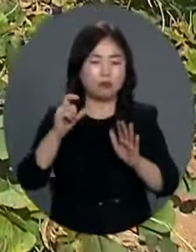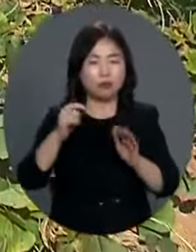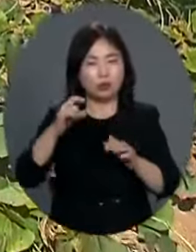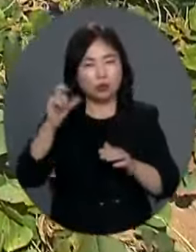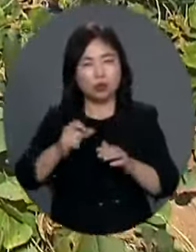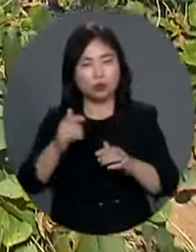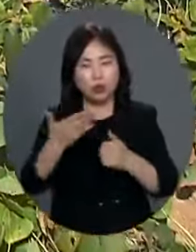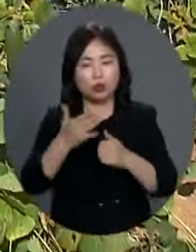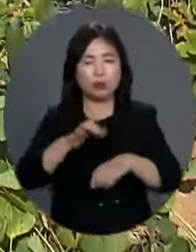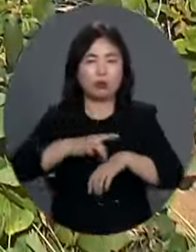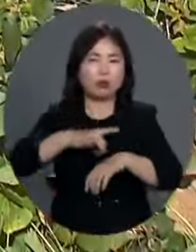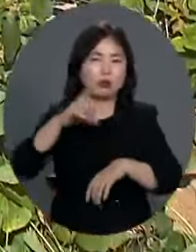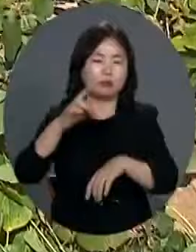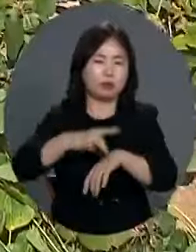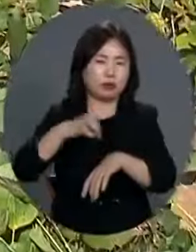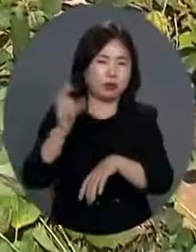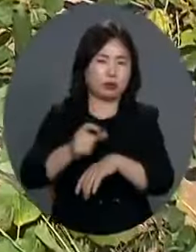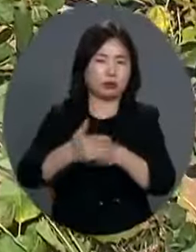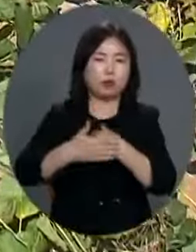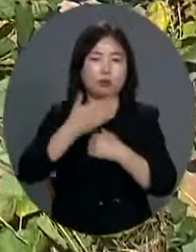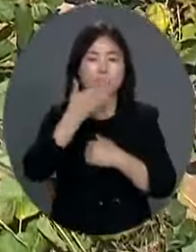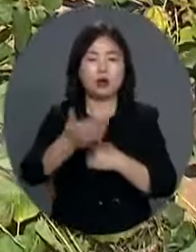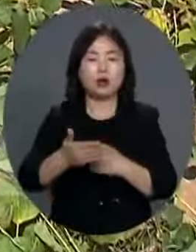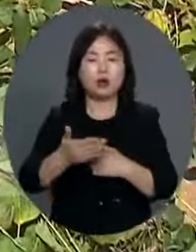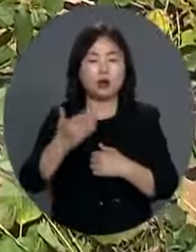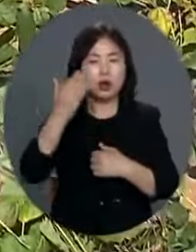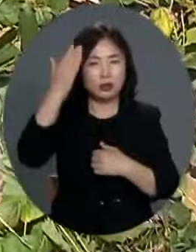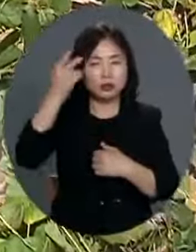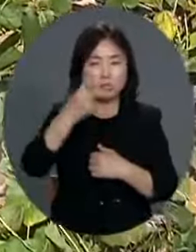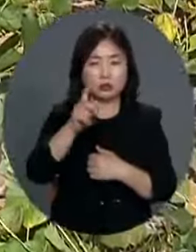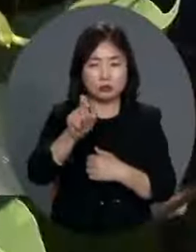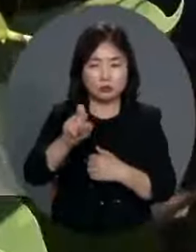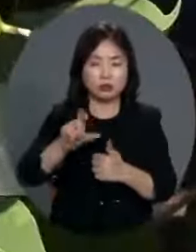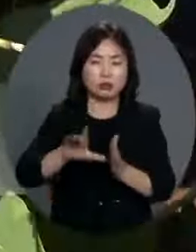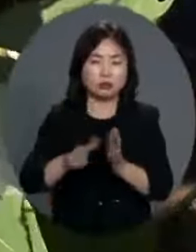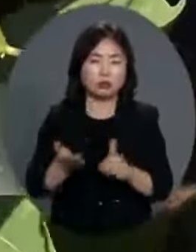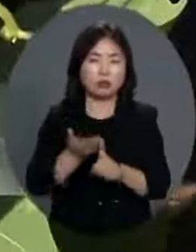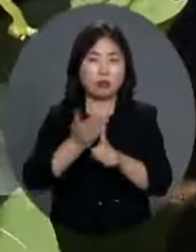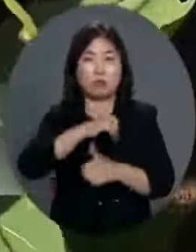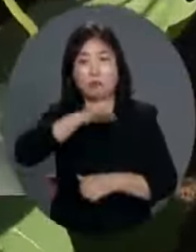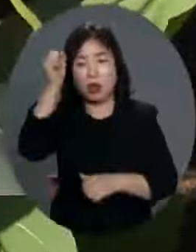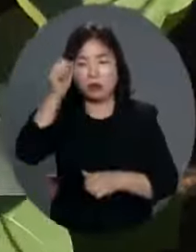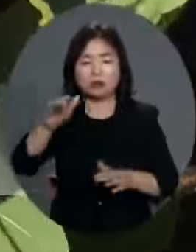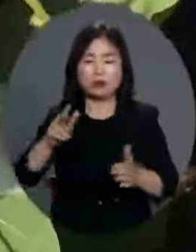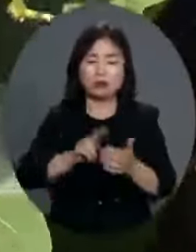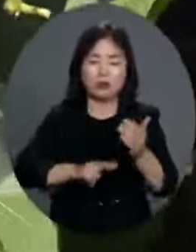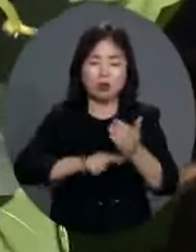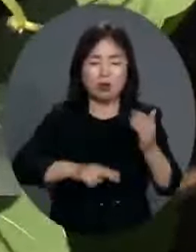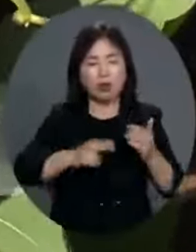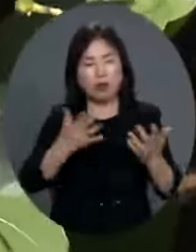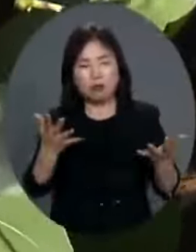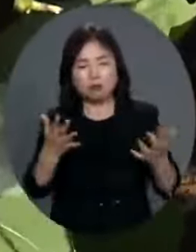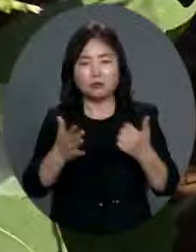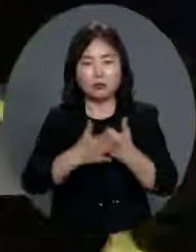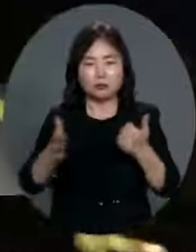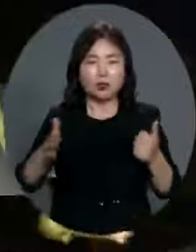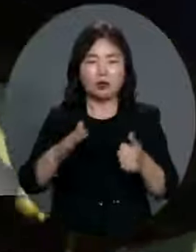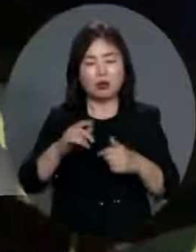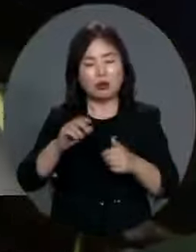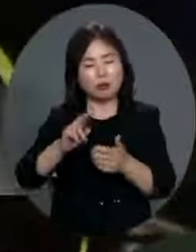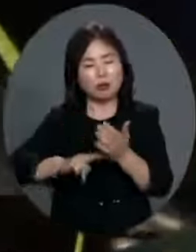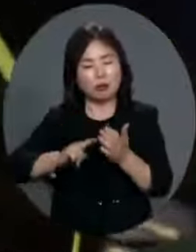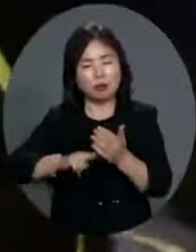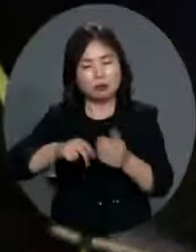할 수 있습니다. 2010년대 중반 우리나라에서 재배에 성공했지만 그동안 판로가 부족해 재배 농가들은